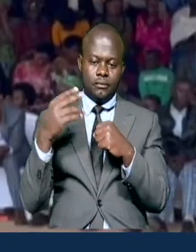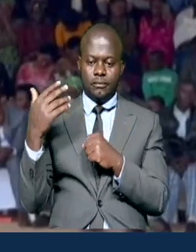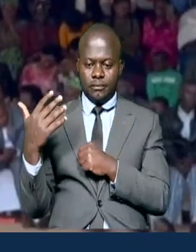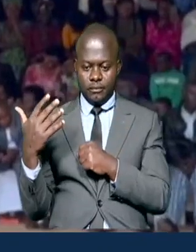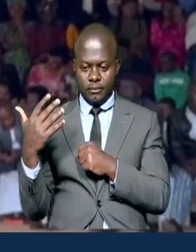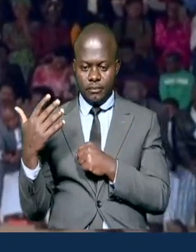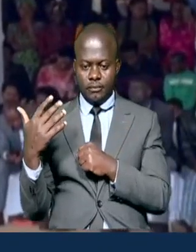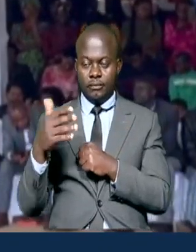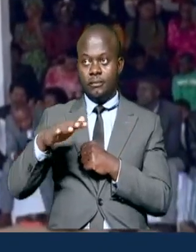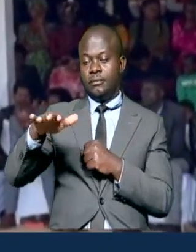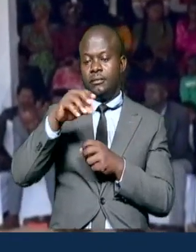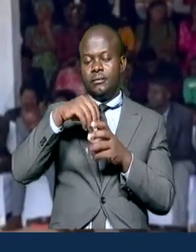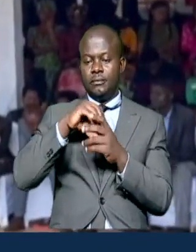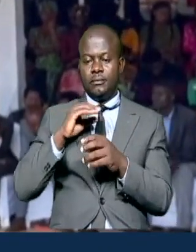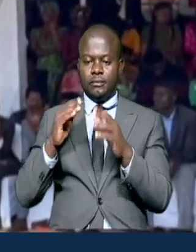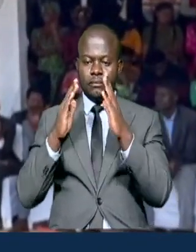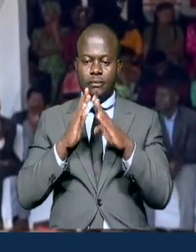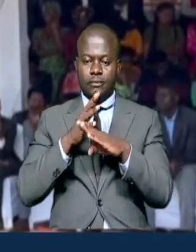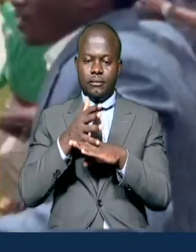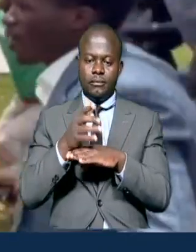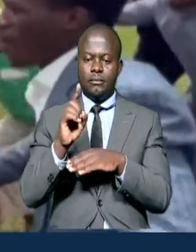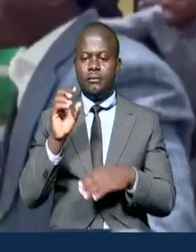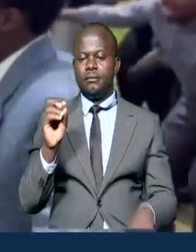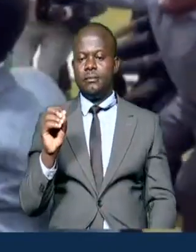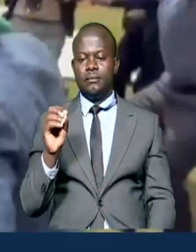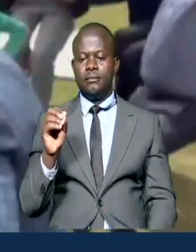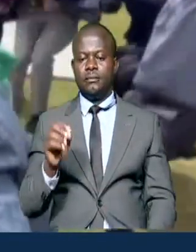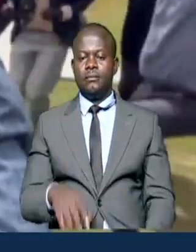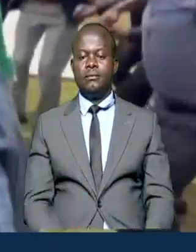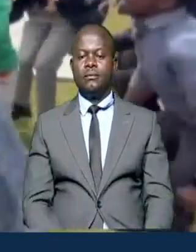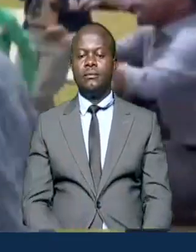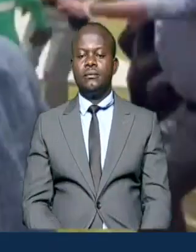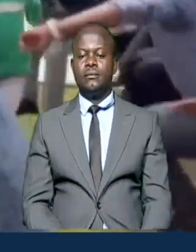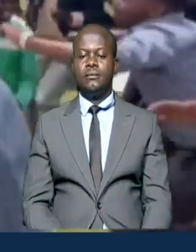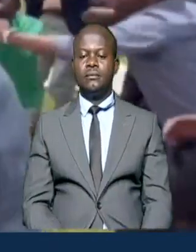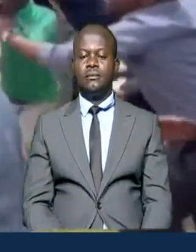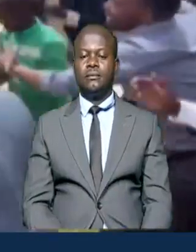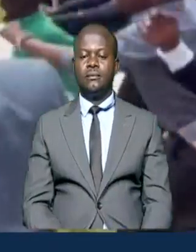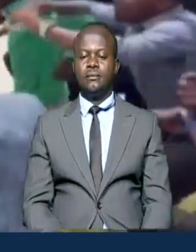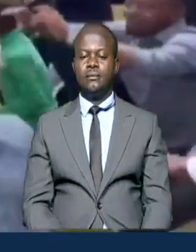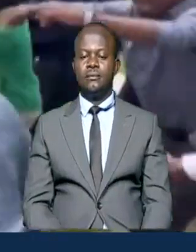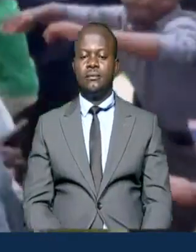w'1975. Ni diyoseze ibarirwamo abakristo basaga 100,000. Christine Ndacyayisenga mu karere ka Huye.